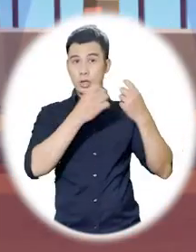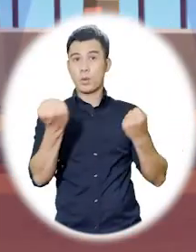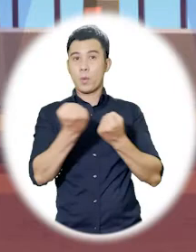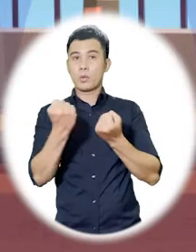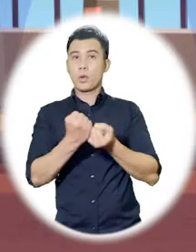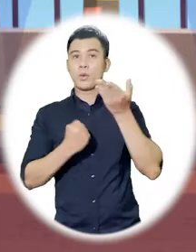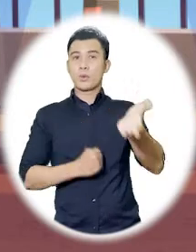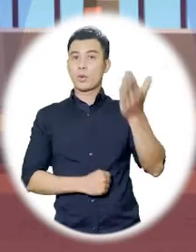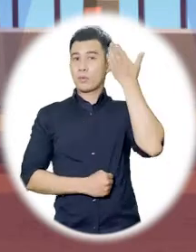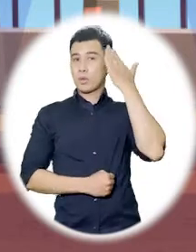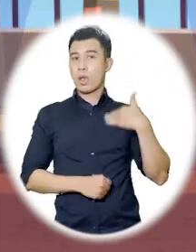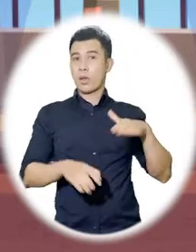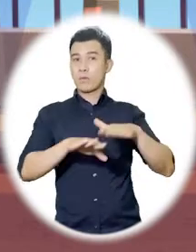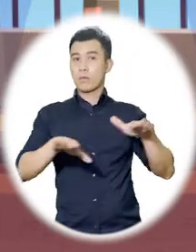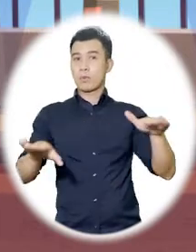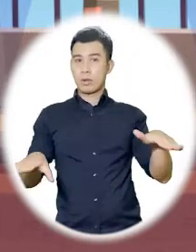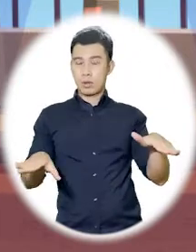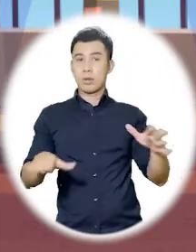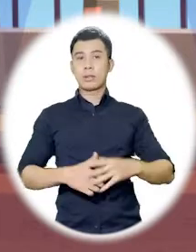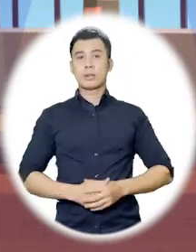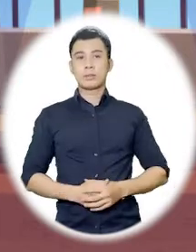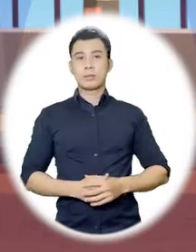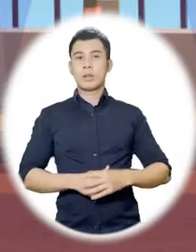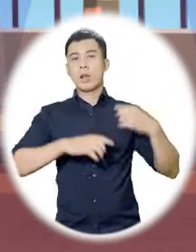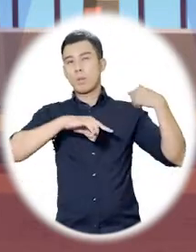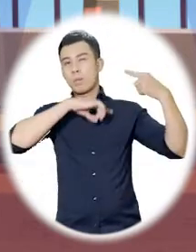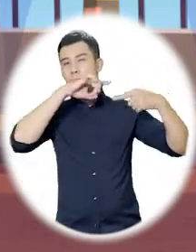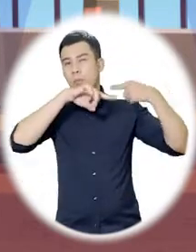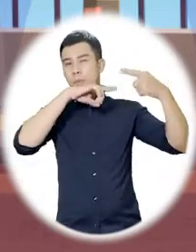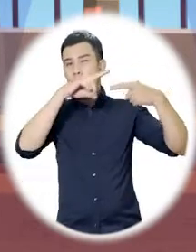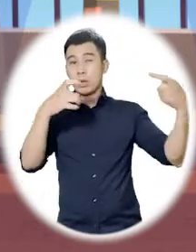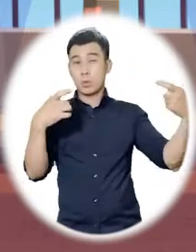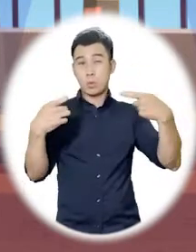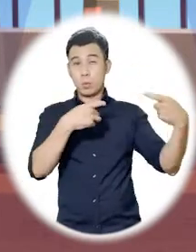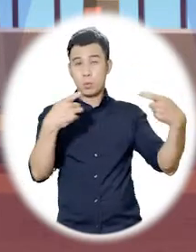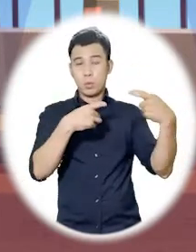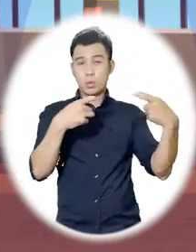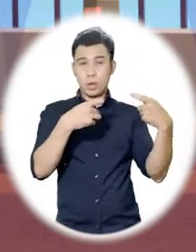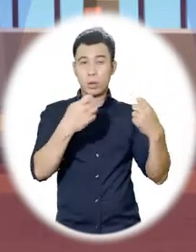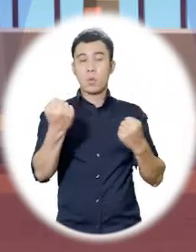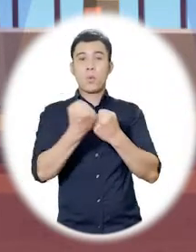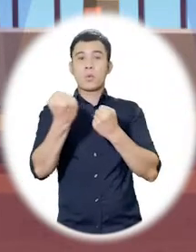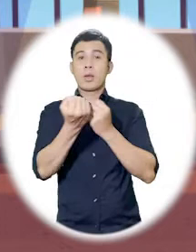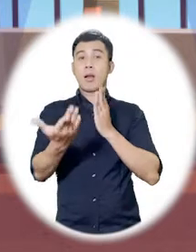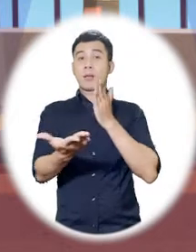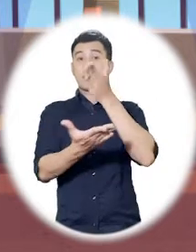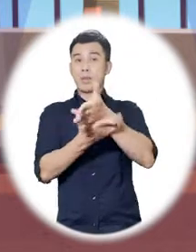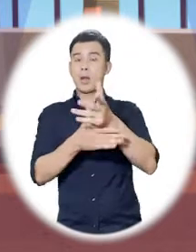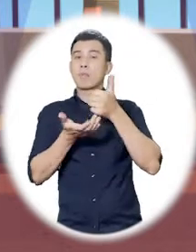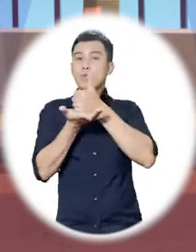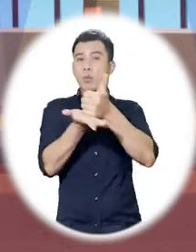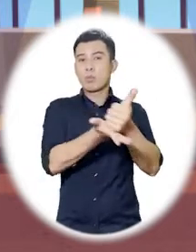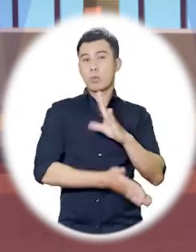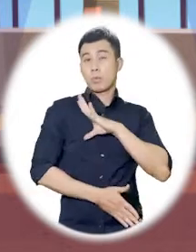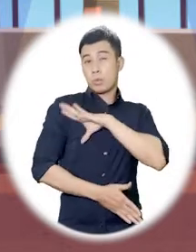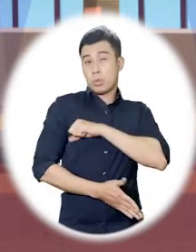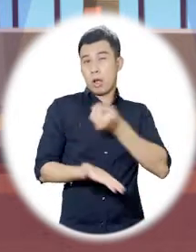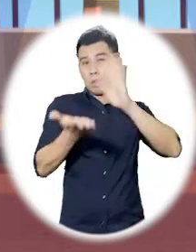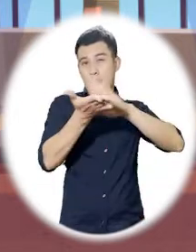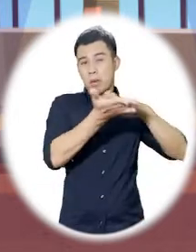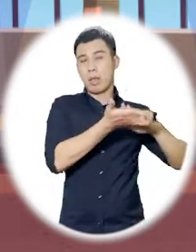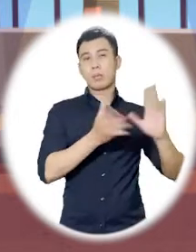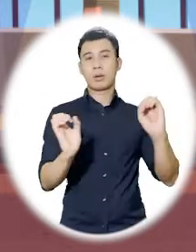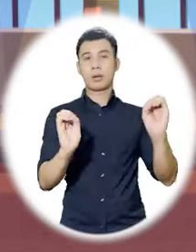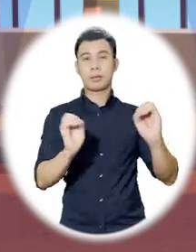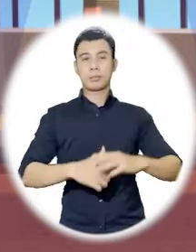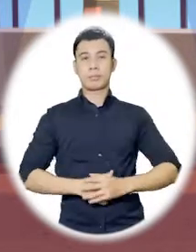Quá trình hỗ trợ phụ nữ và trẻ em gái bị bạo lực, bị xâm hại tình dục là một chặng đường đấu tranh, hỗ trợ can thiệp nhằm bảo vệ họ khỏi những tổn thương hơn